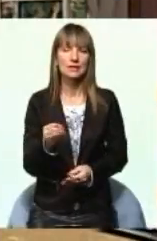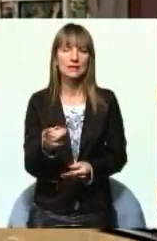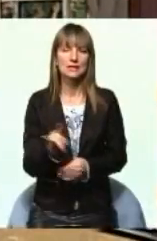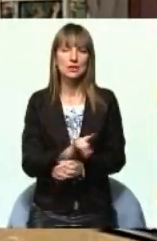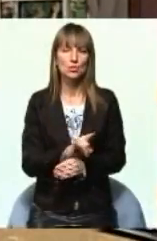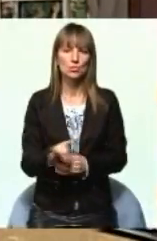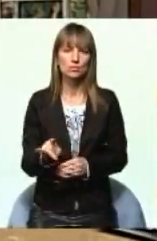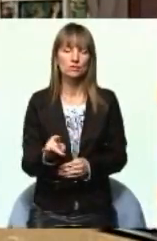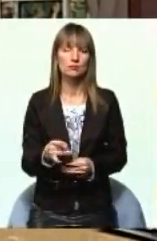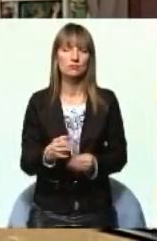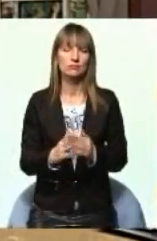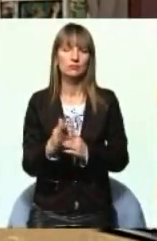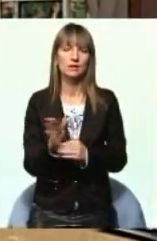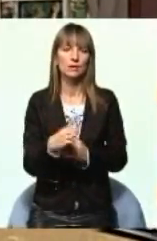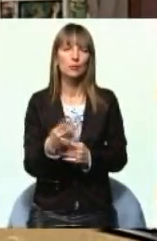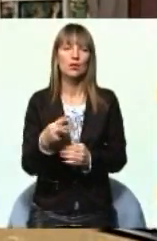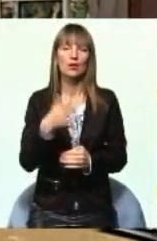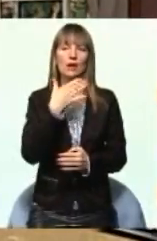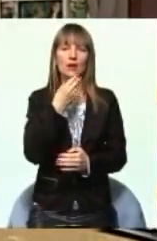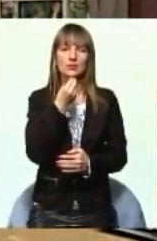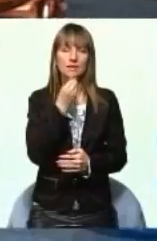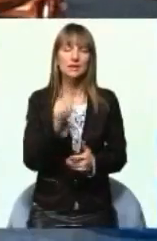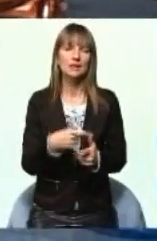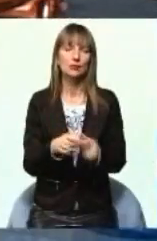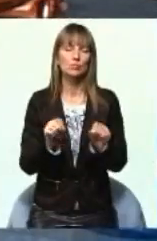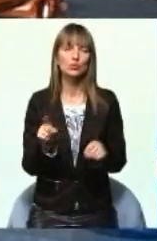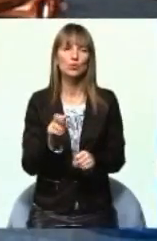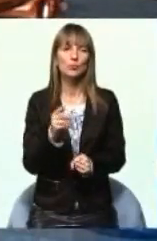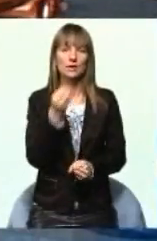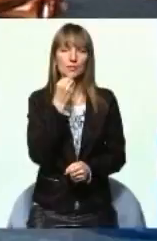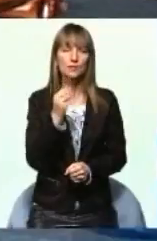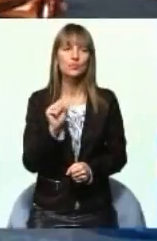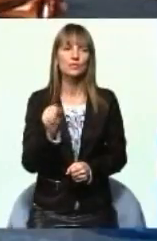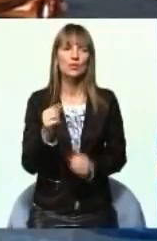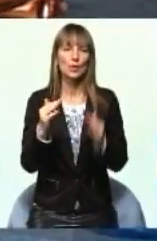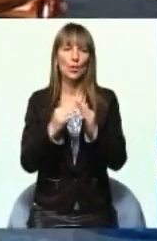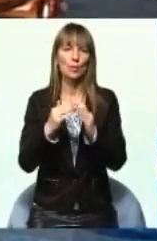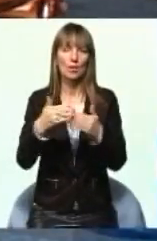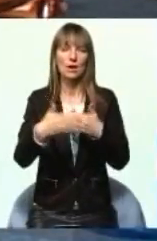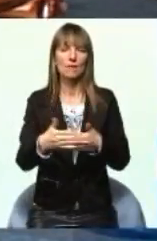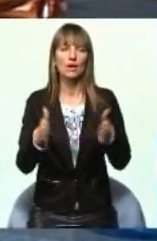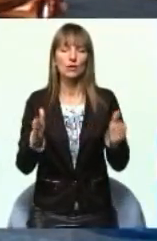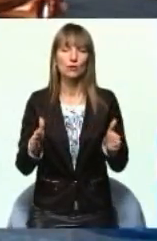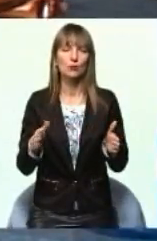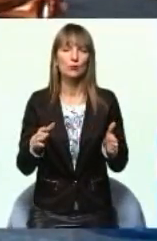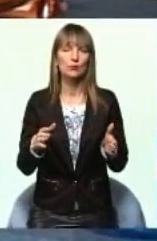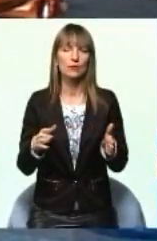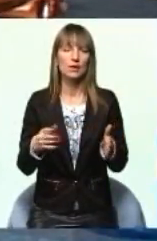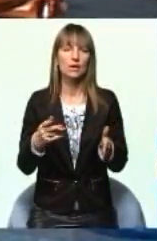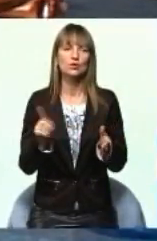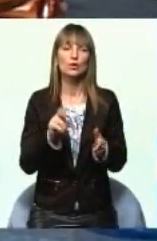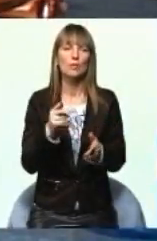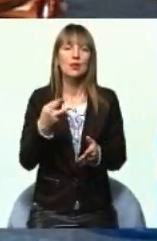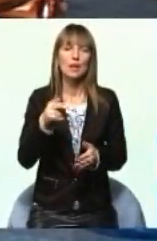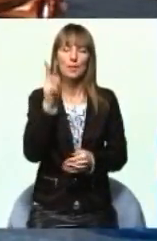для красоти, або просто, щоб їсти її. А акваріуми людям на що? Акваріуми, щоб для